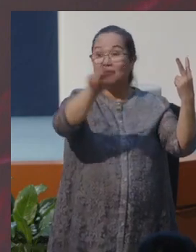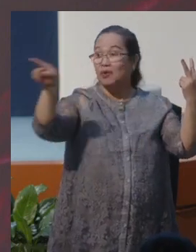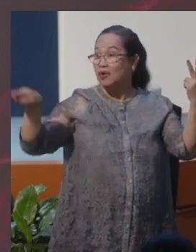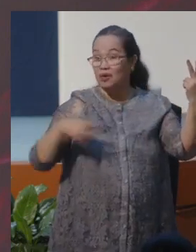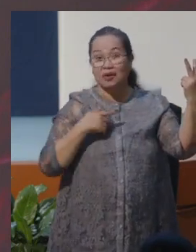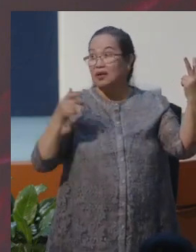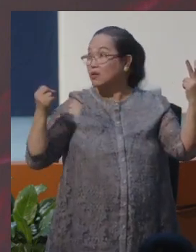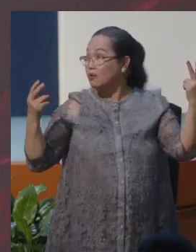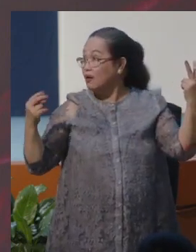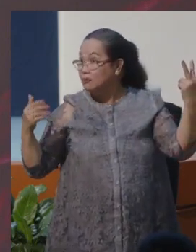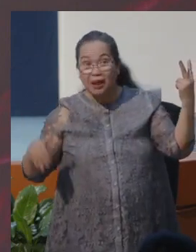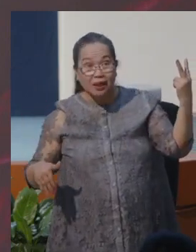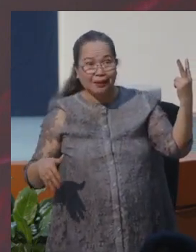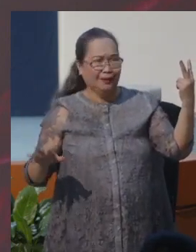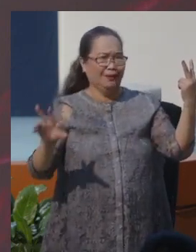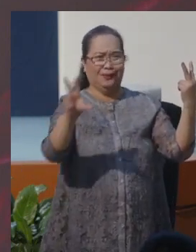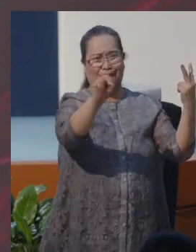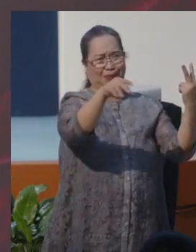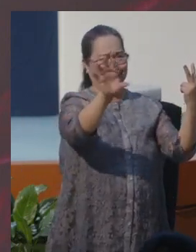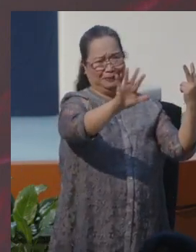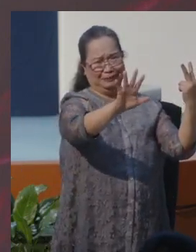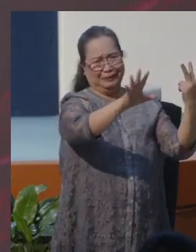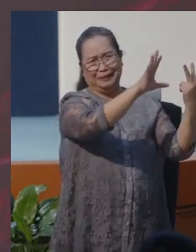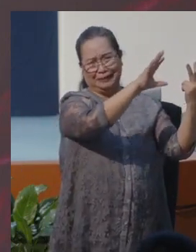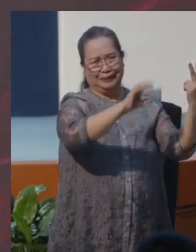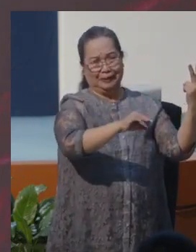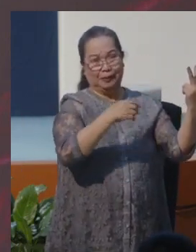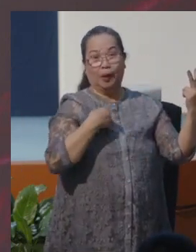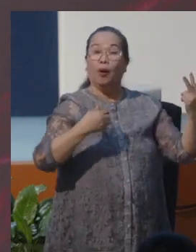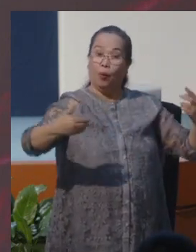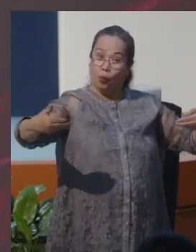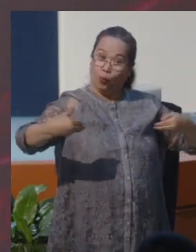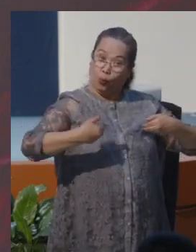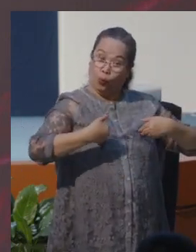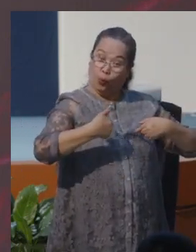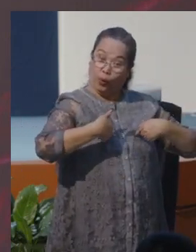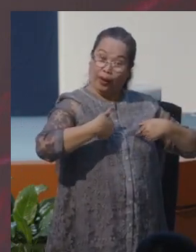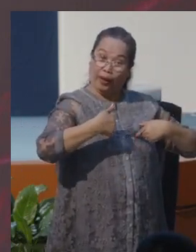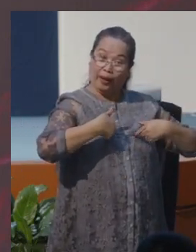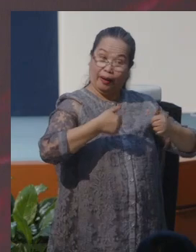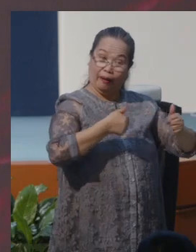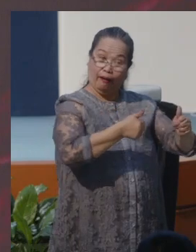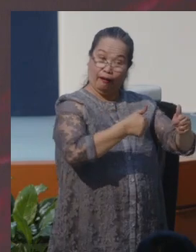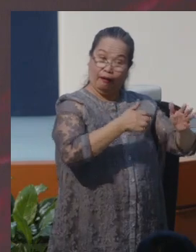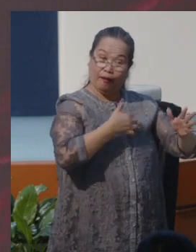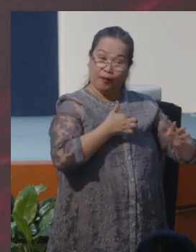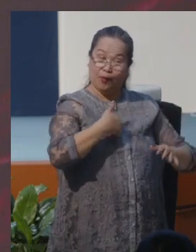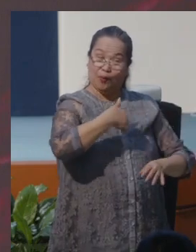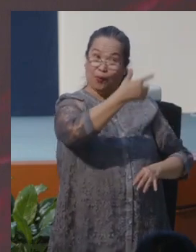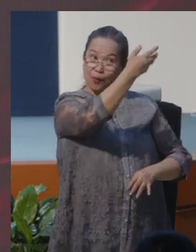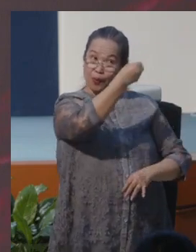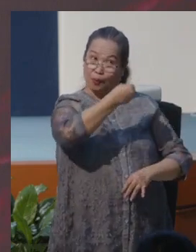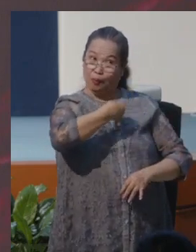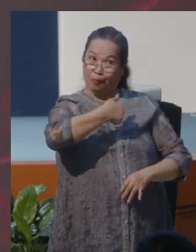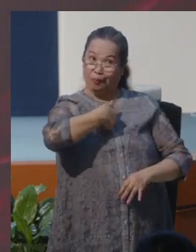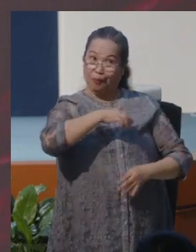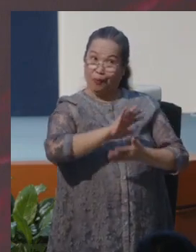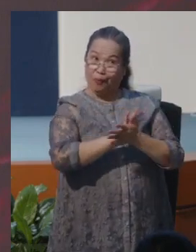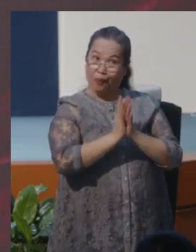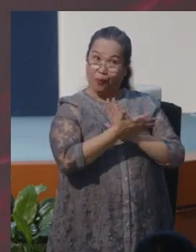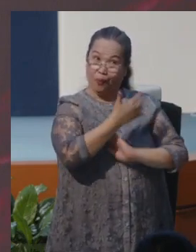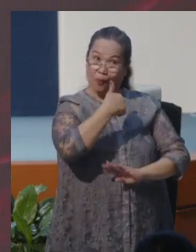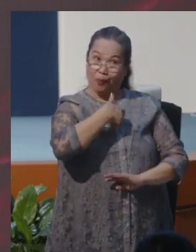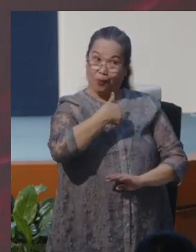pwedeng ulitin. Maraming nagtuturo na kami ay mga successor ng mga apostol. Kaya maaari